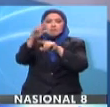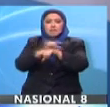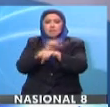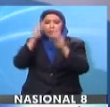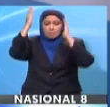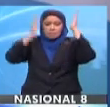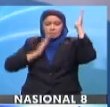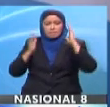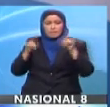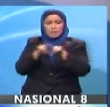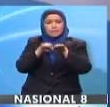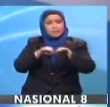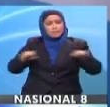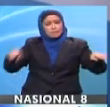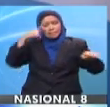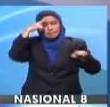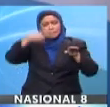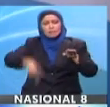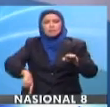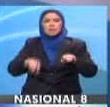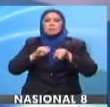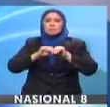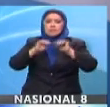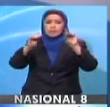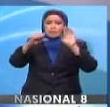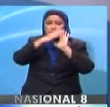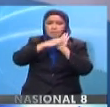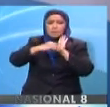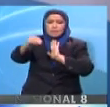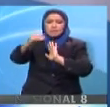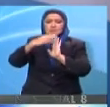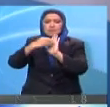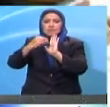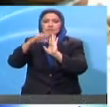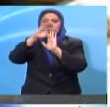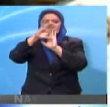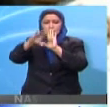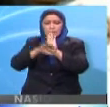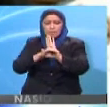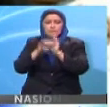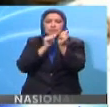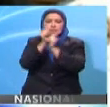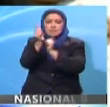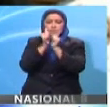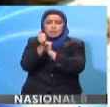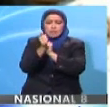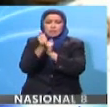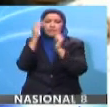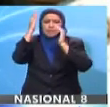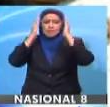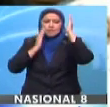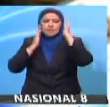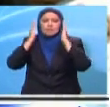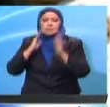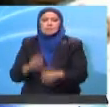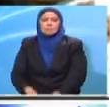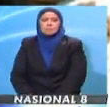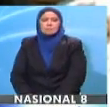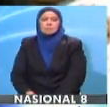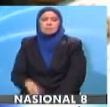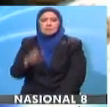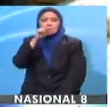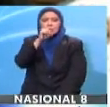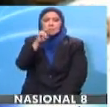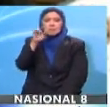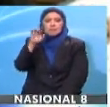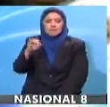bagi diterapkan di dalam model dan kurikulum sukan sekolah di tanah air antarain Tan Sri Muhidin Berk keyakinan terhadap